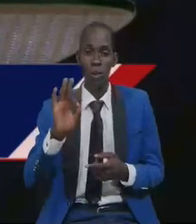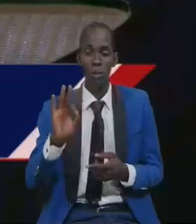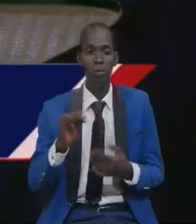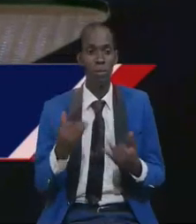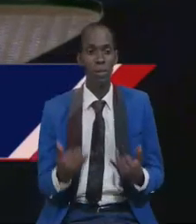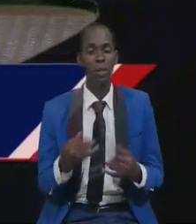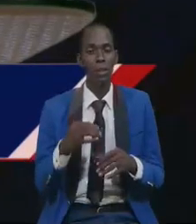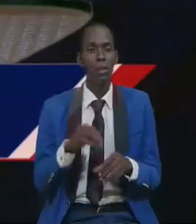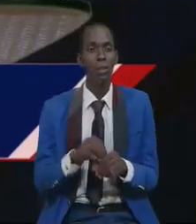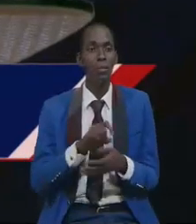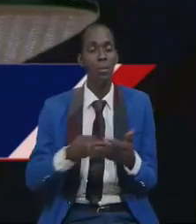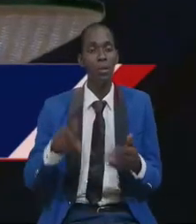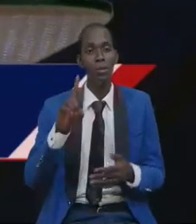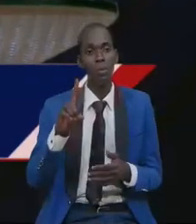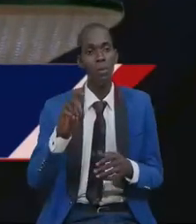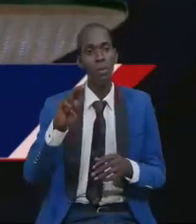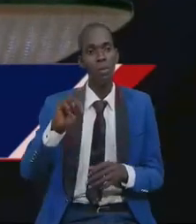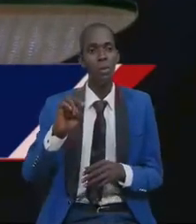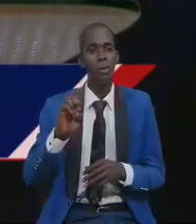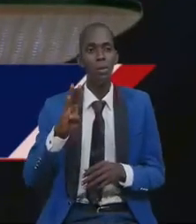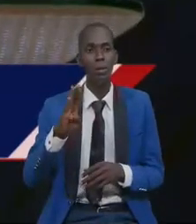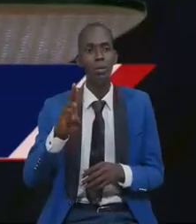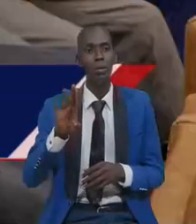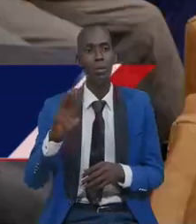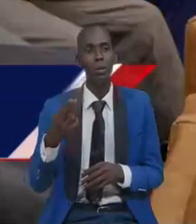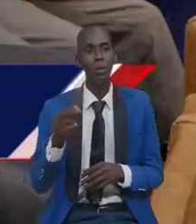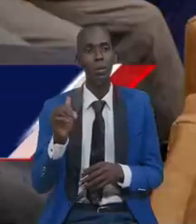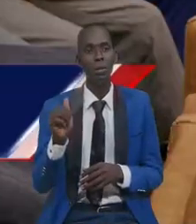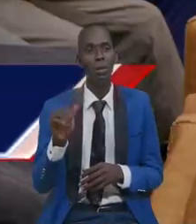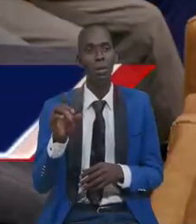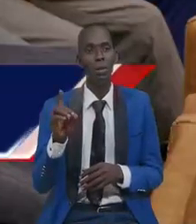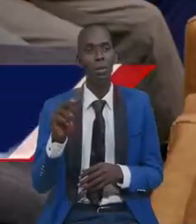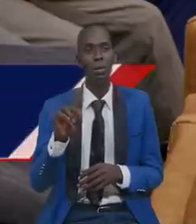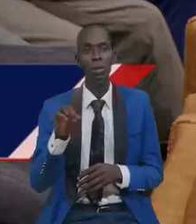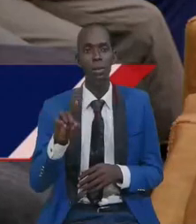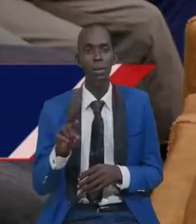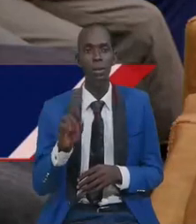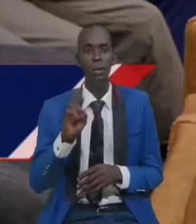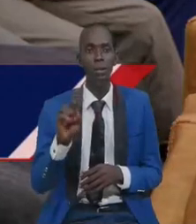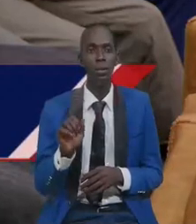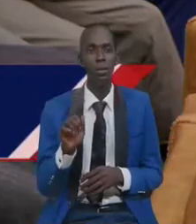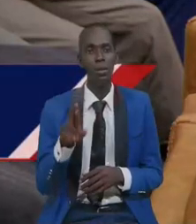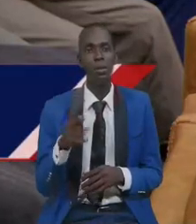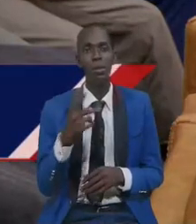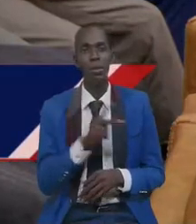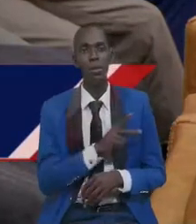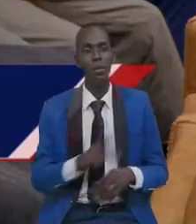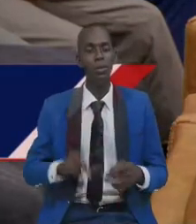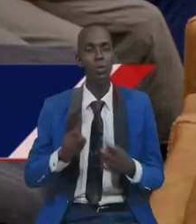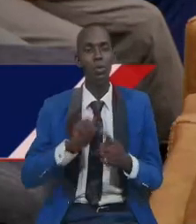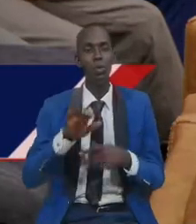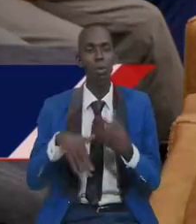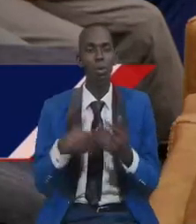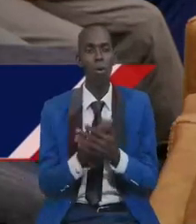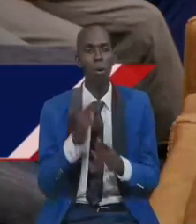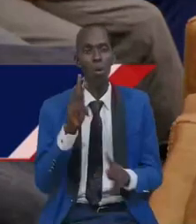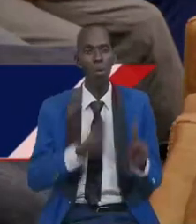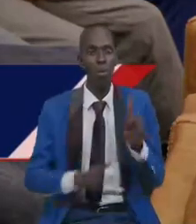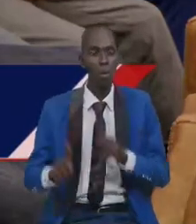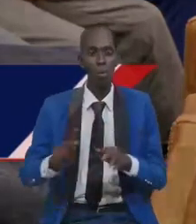9. Nebuchadnezzar, roi de tous les peuples, aux nations, aux hommes de